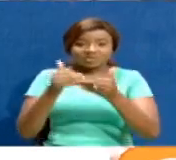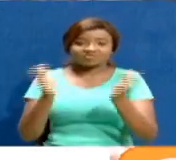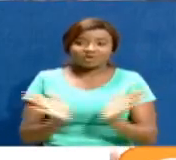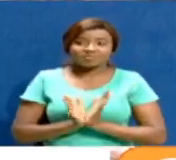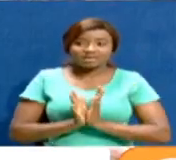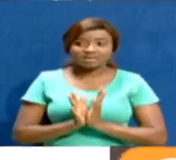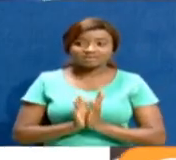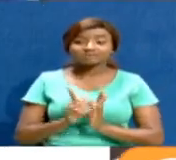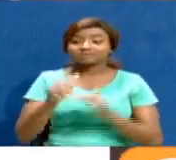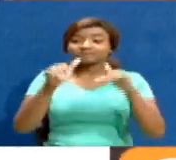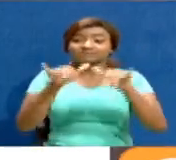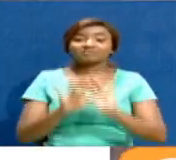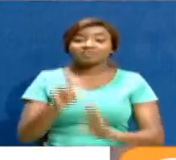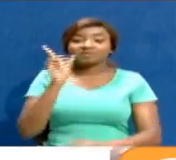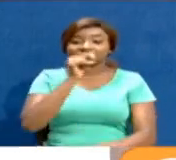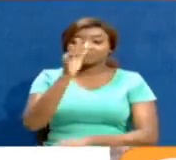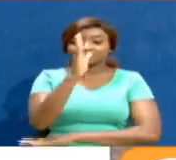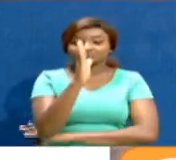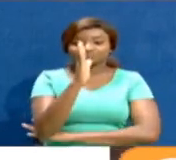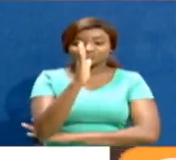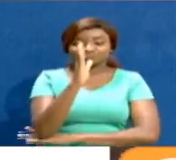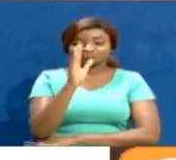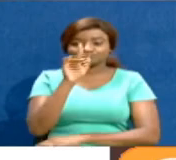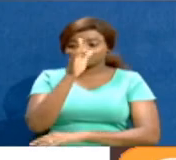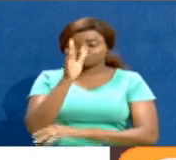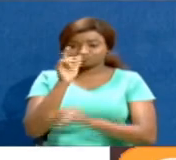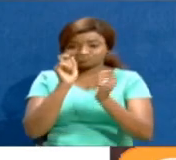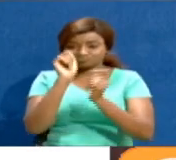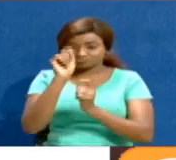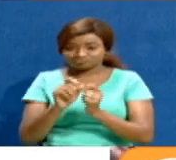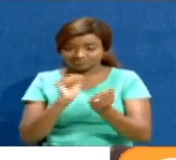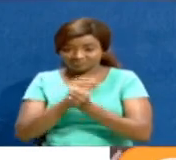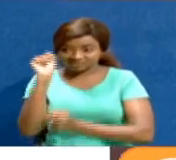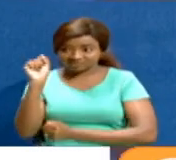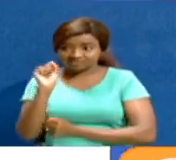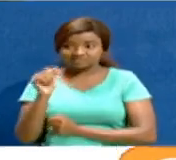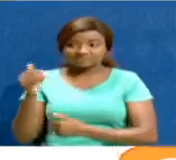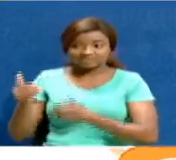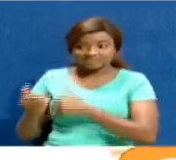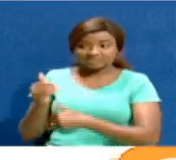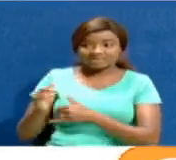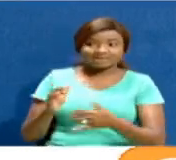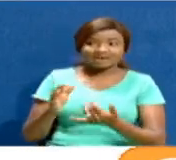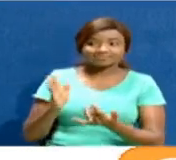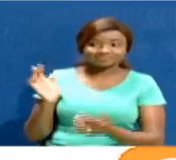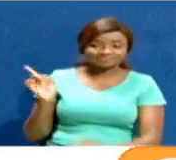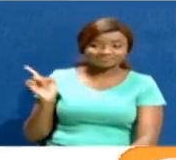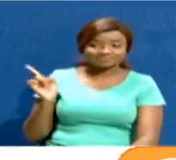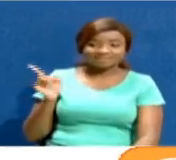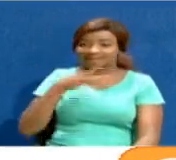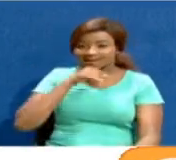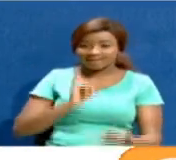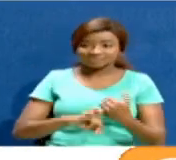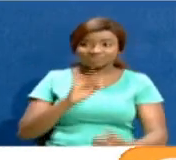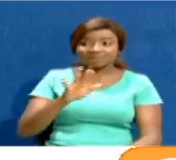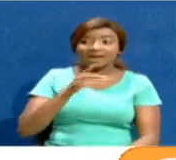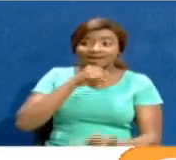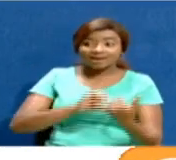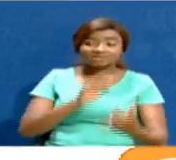Sarah aliyezikwa saa 6:15 kando ya kaburi la mumewe Hussein Obama aliaga dunia mwaka